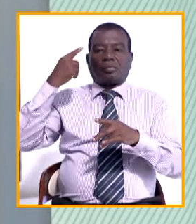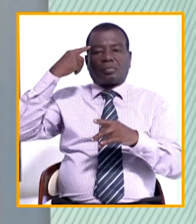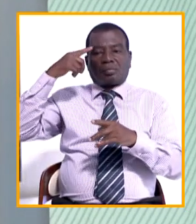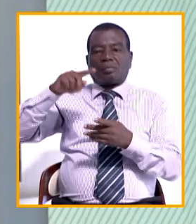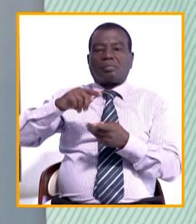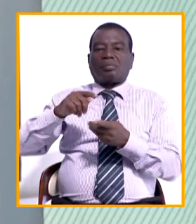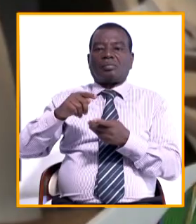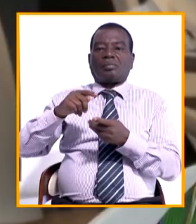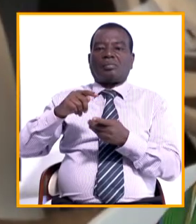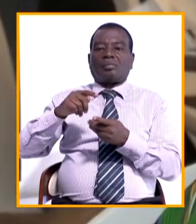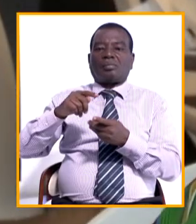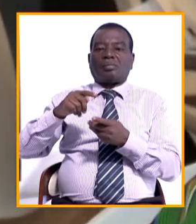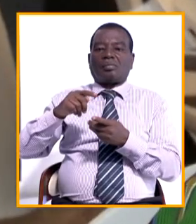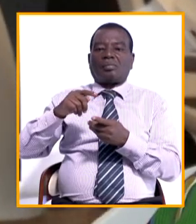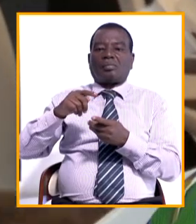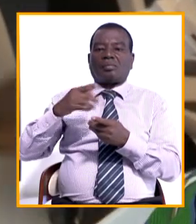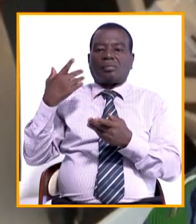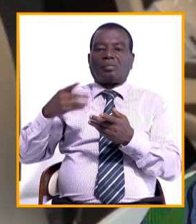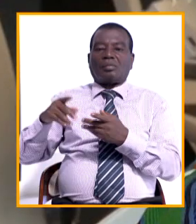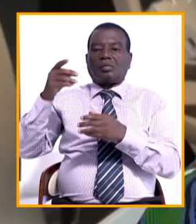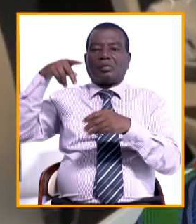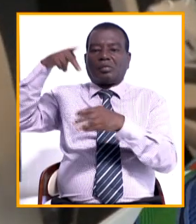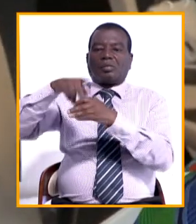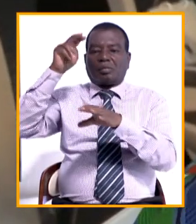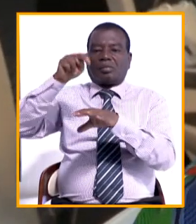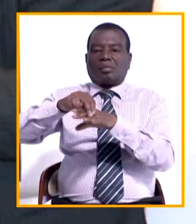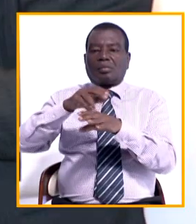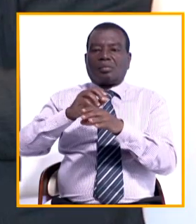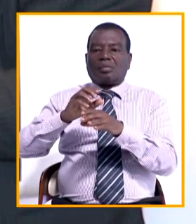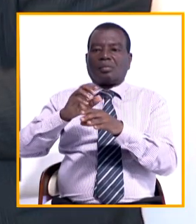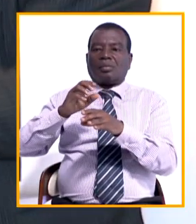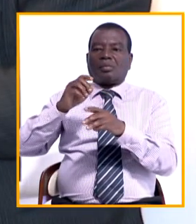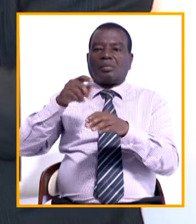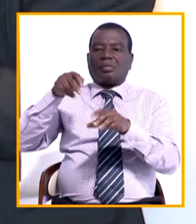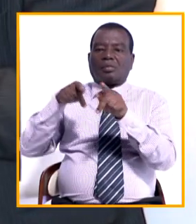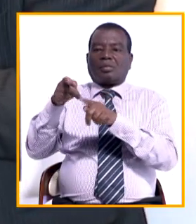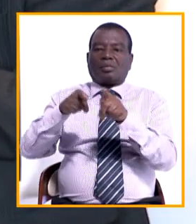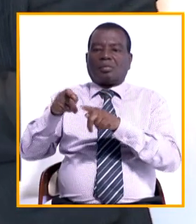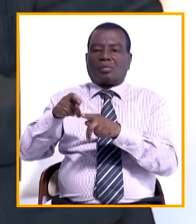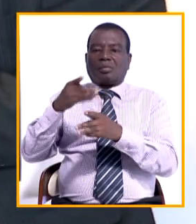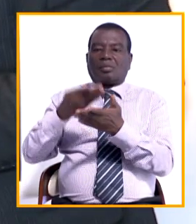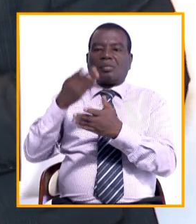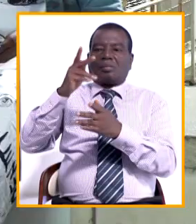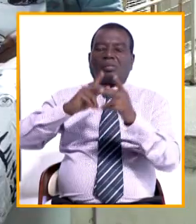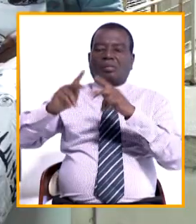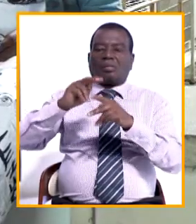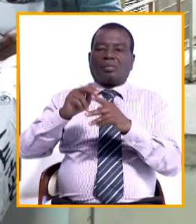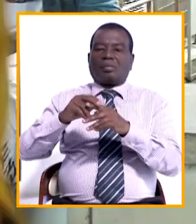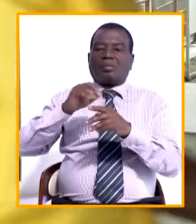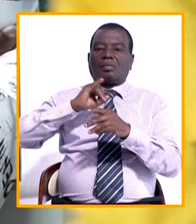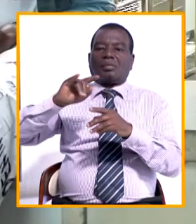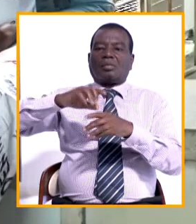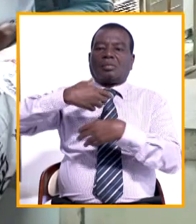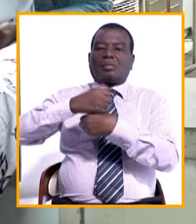de transparence, de redevabilité et de participation citoyenne à la gestion des finances publiques. Il a